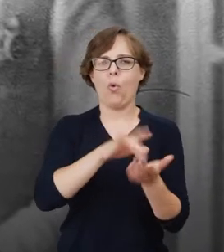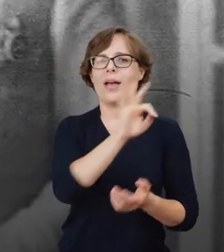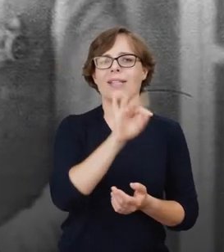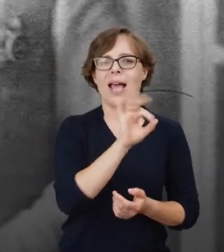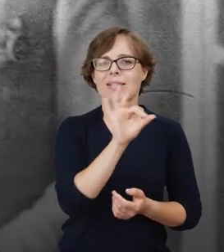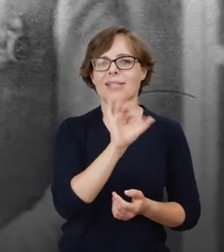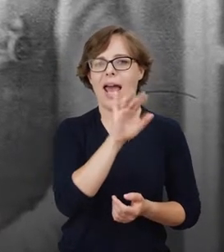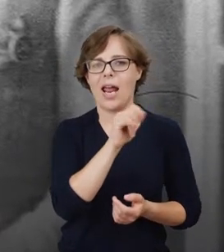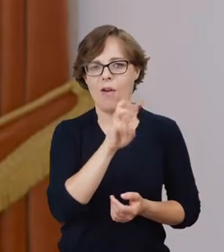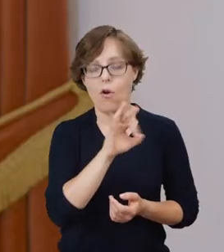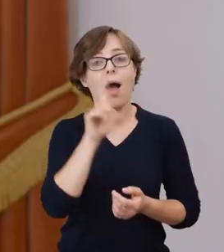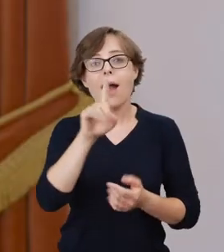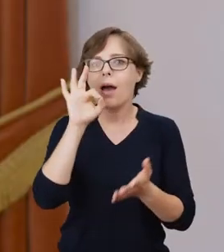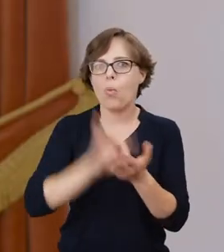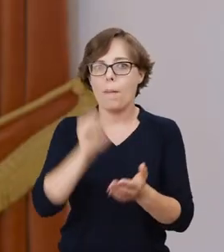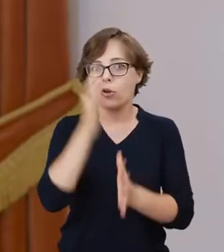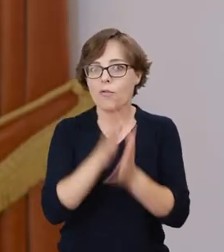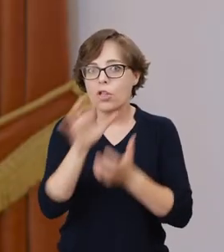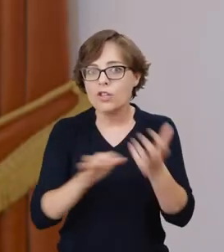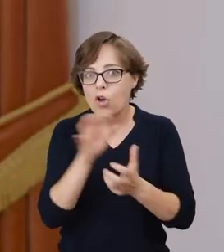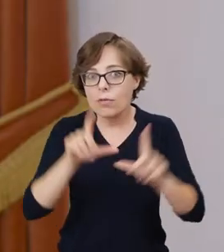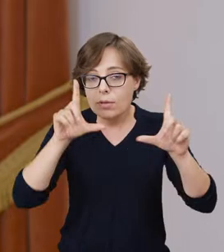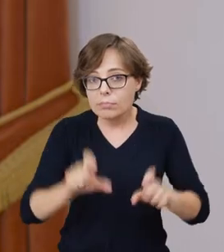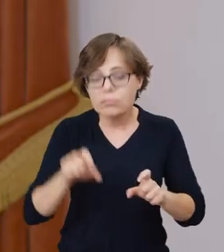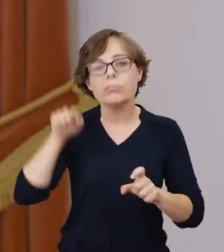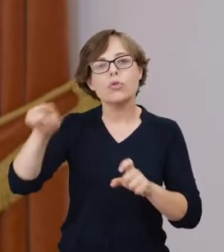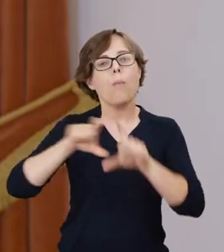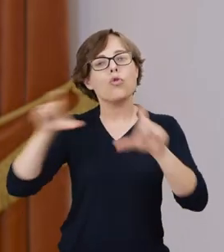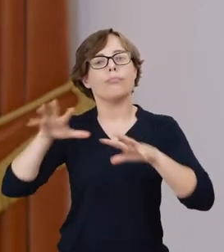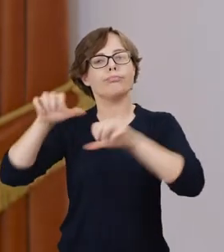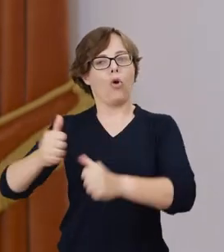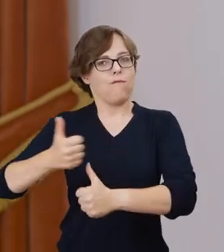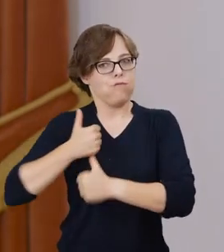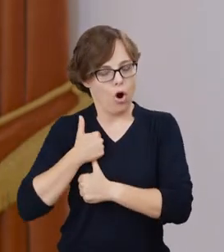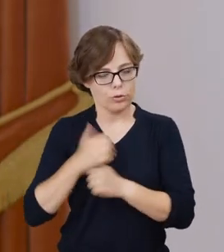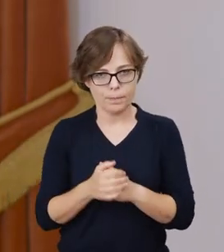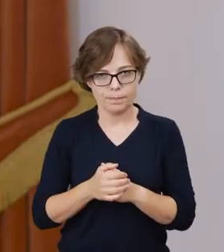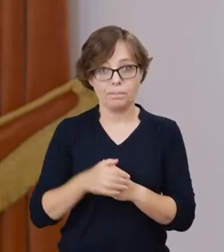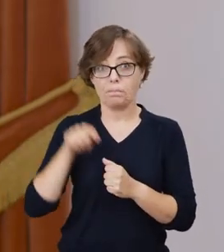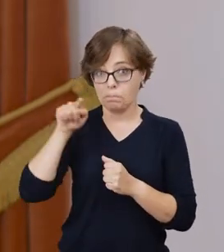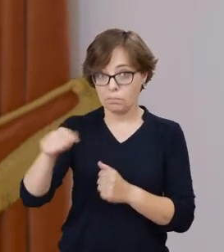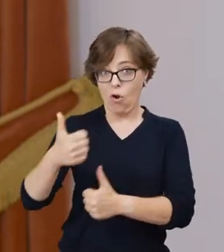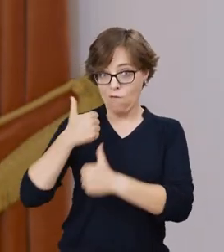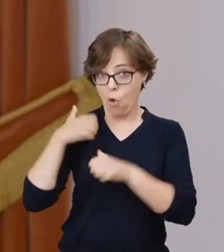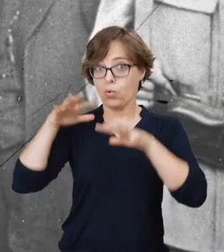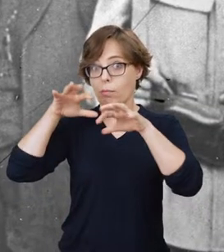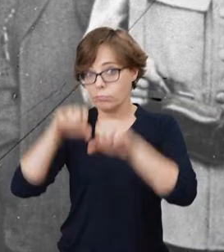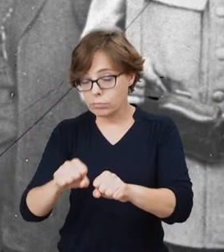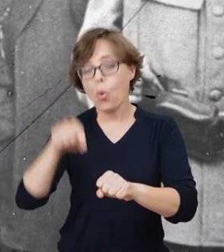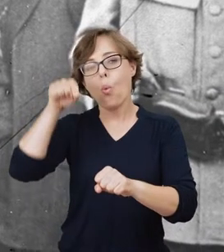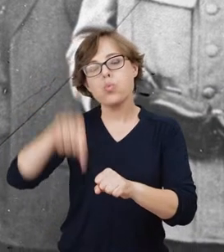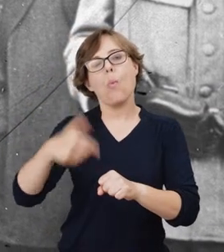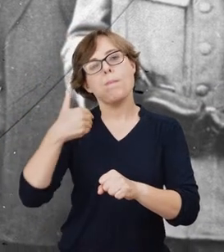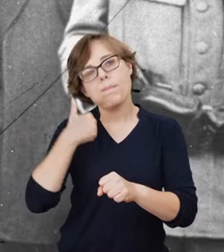ale w związku z tym, że wybuchła I wojna światowa, budynek został zajęty na cele wojskowe. W tym momencie, kiedy został zajęty na cele wojskowe, tutaj